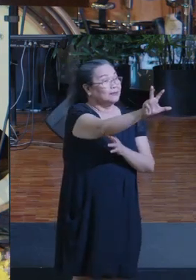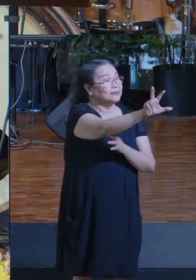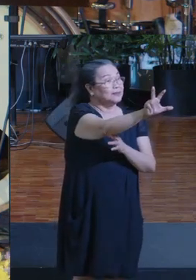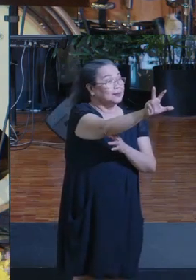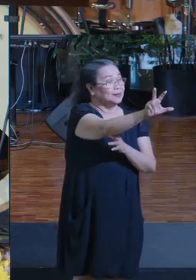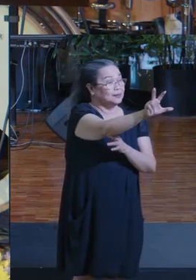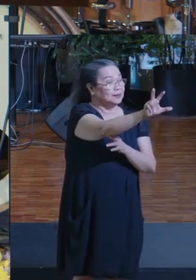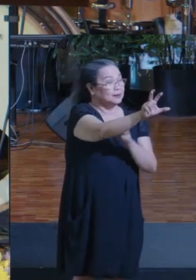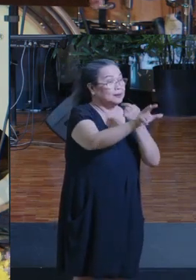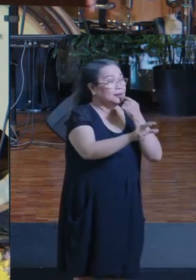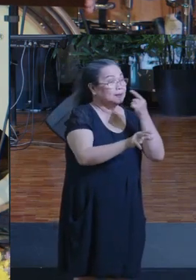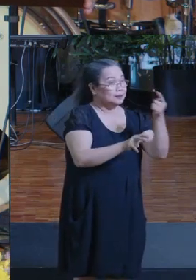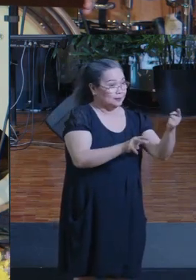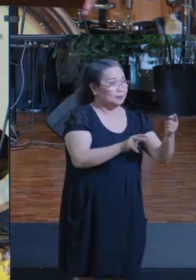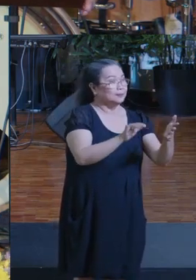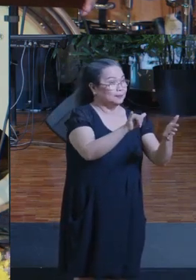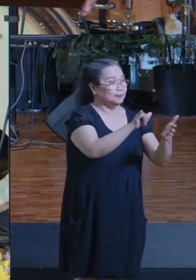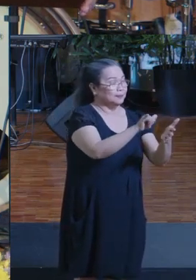3 ang kanyang